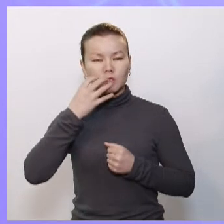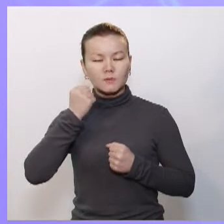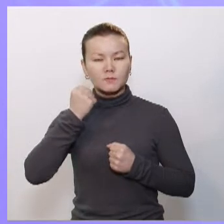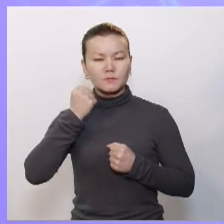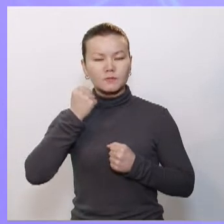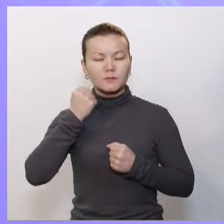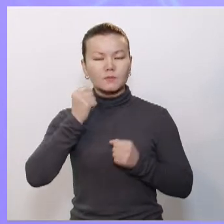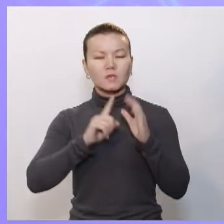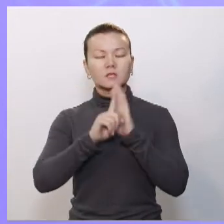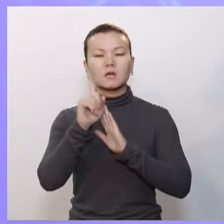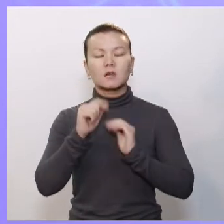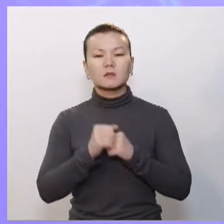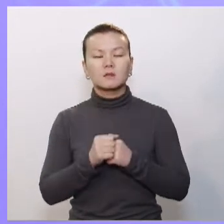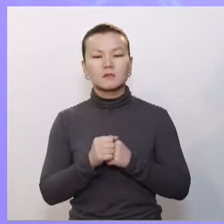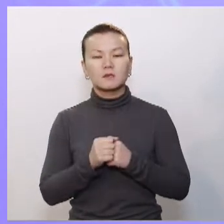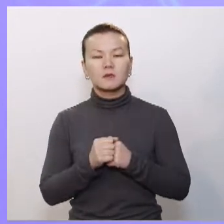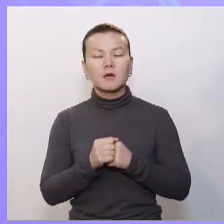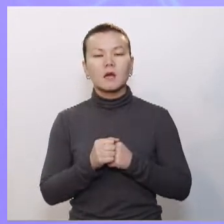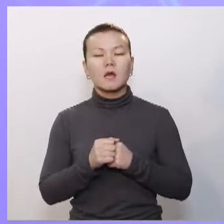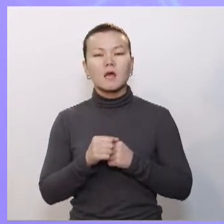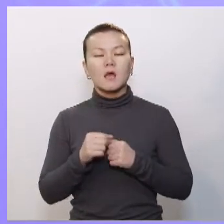Элдер Ноорузду майрамдашат.